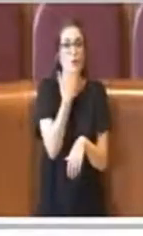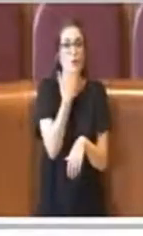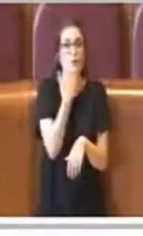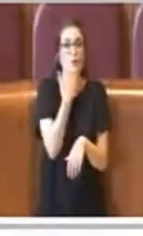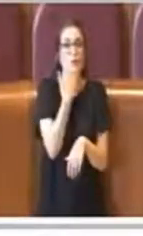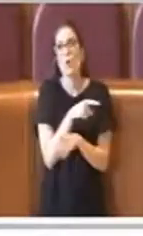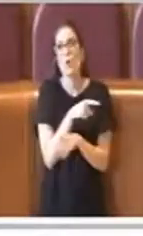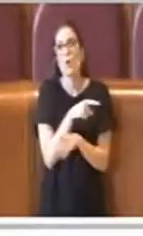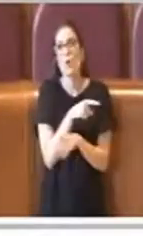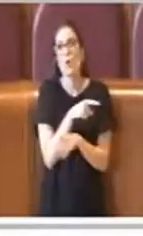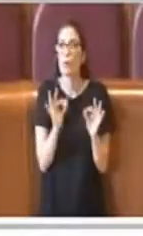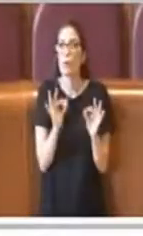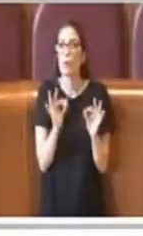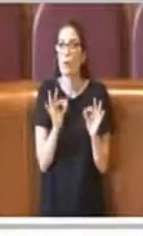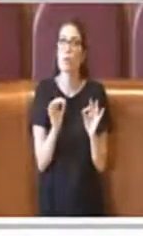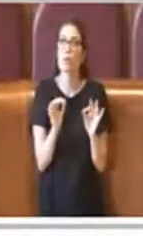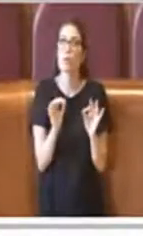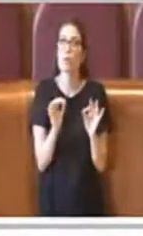l'enorme e